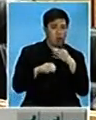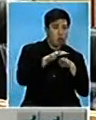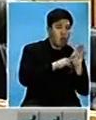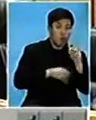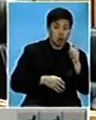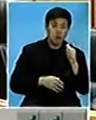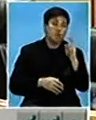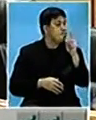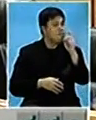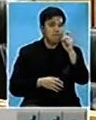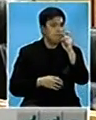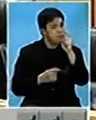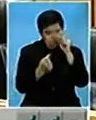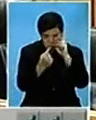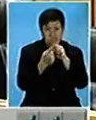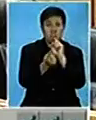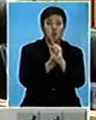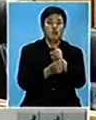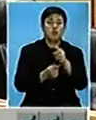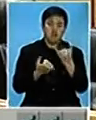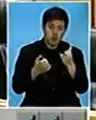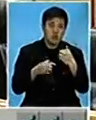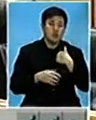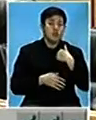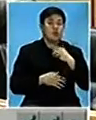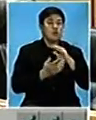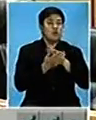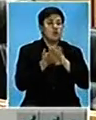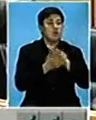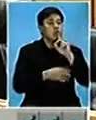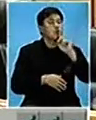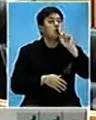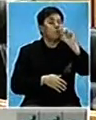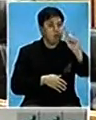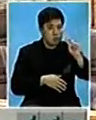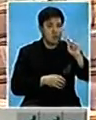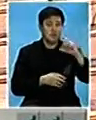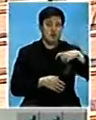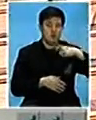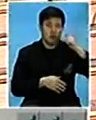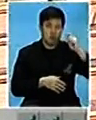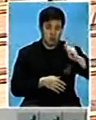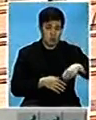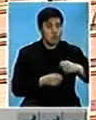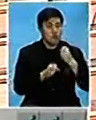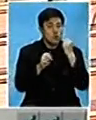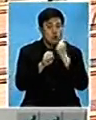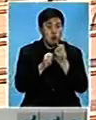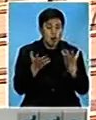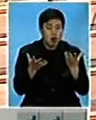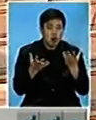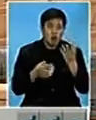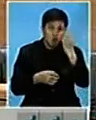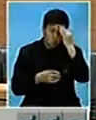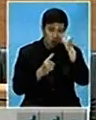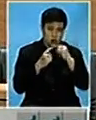เมื่อเป็นเช่นนี้ผมก็ขออนุญาตตั้งคำถามกับศาลรัฐธรรมนูญว่าท่านจะทำอย่างไรกับบริ